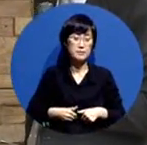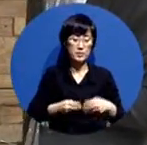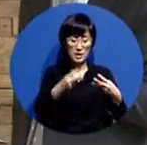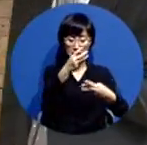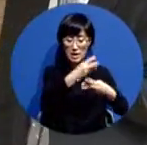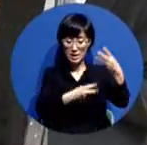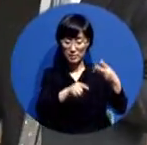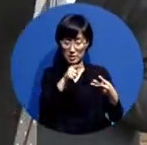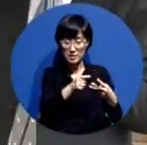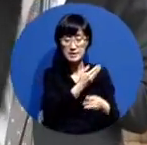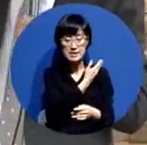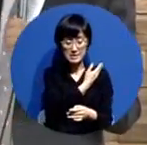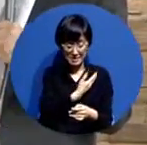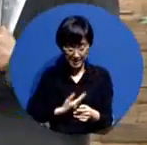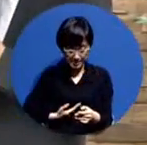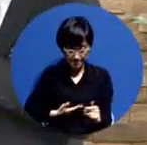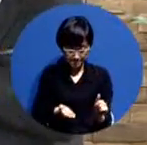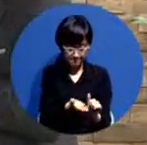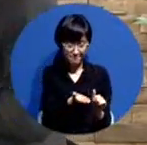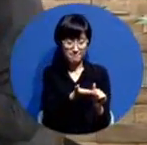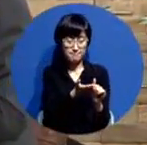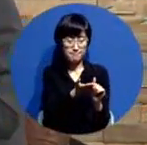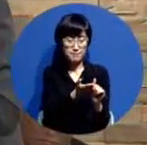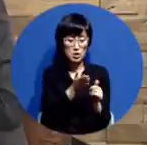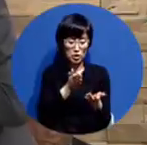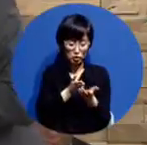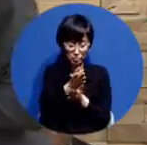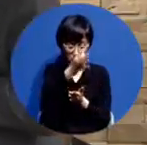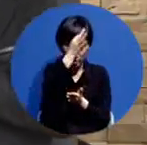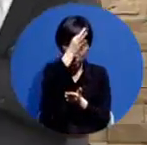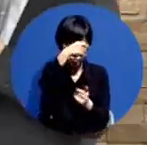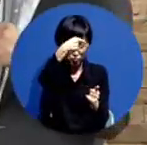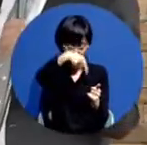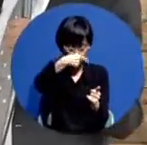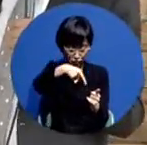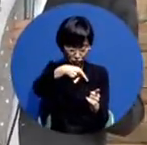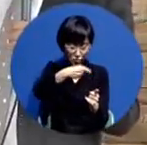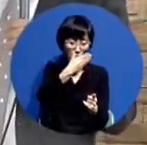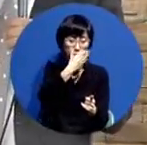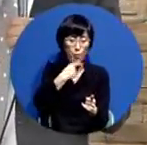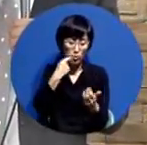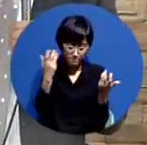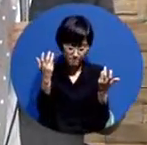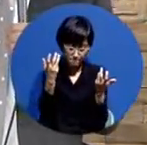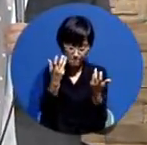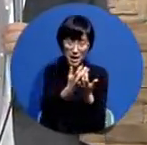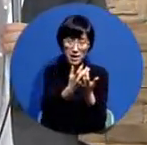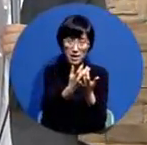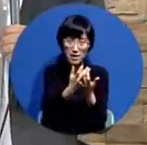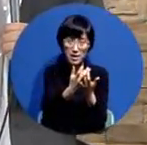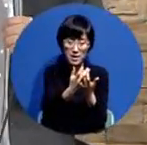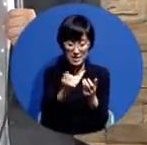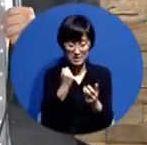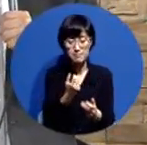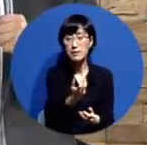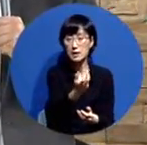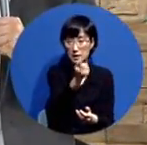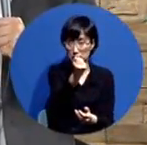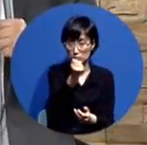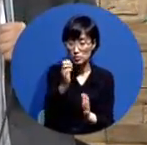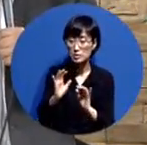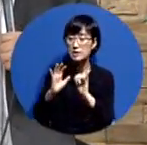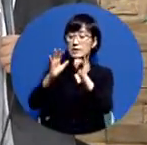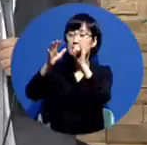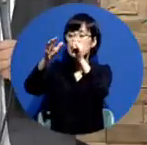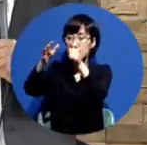시키고개인화시켜서복음화시켜서세상을향해도전하는살리는렘넌트로파